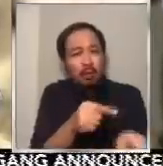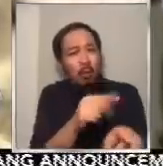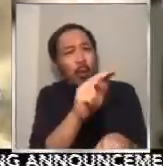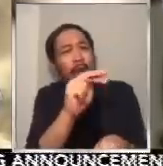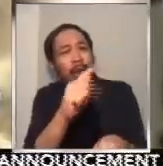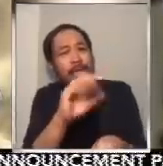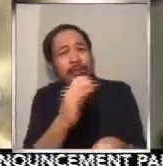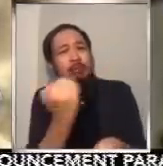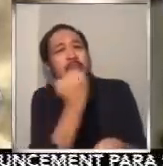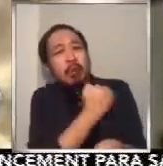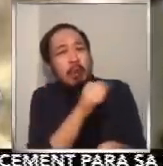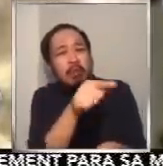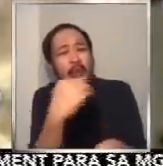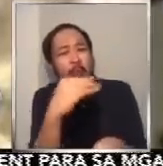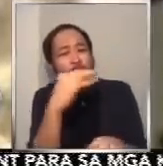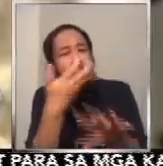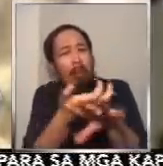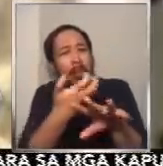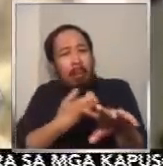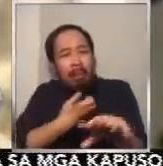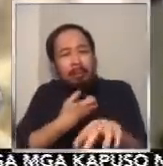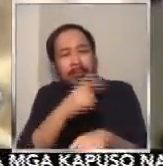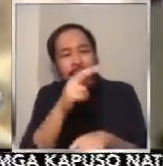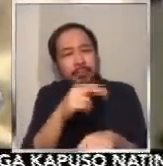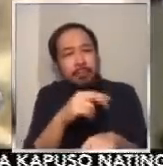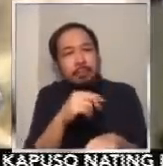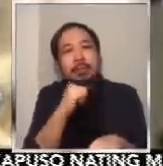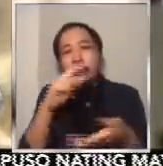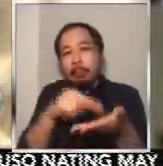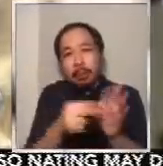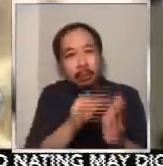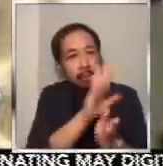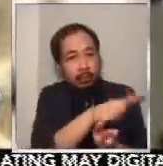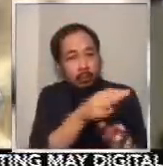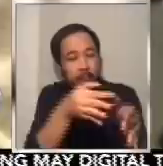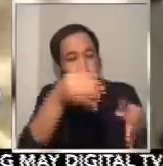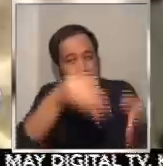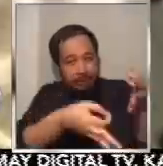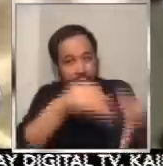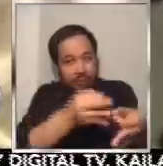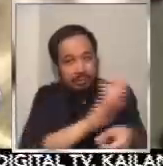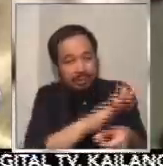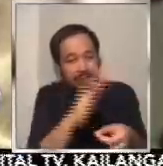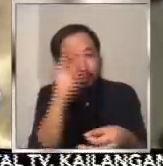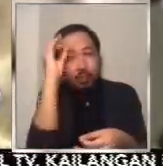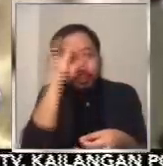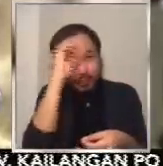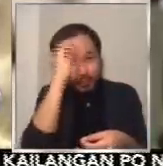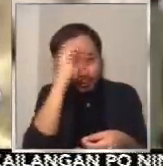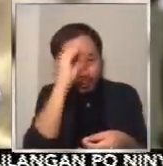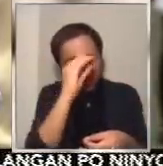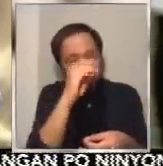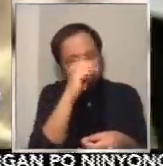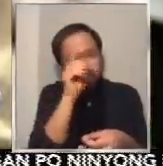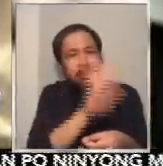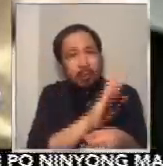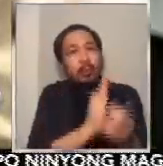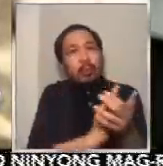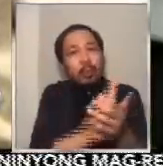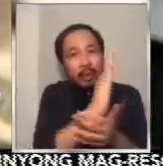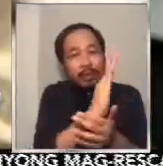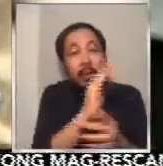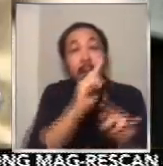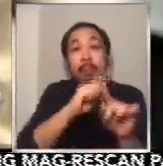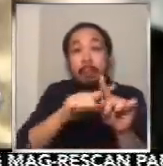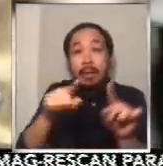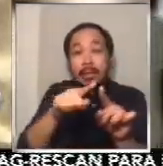atin, di naman natin hinuhusgahan yung kanilang legal opinion. Ang sinasabi po natin, huwag kayong